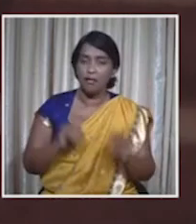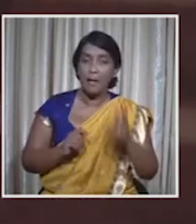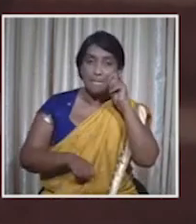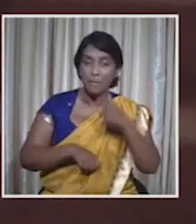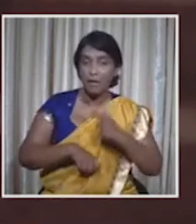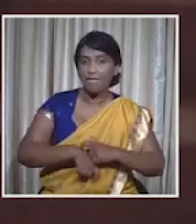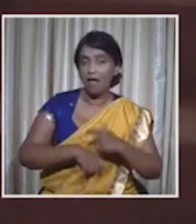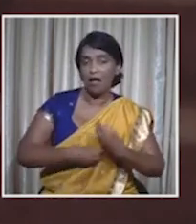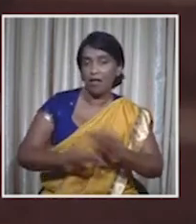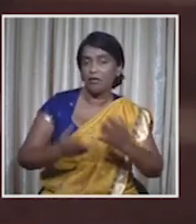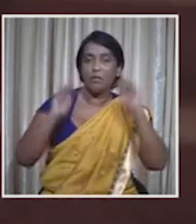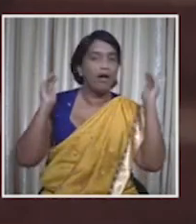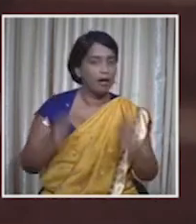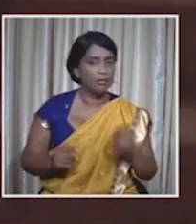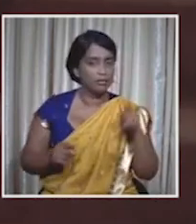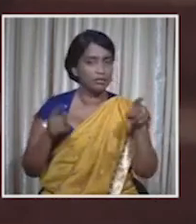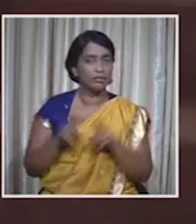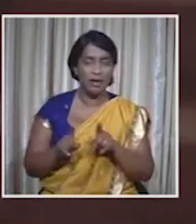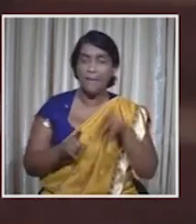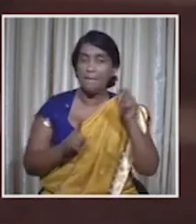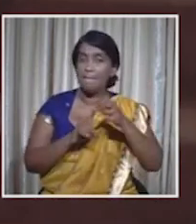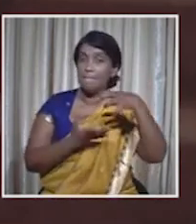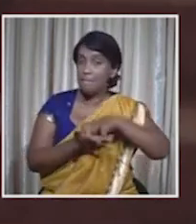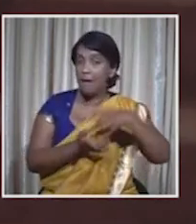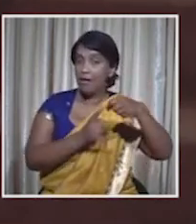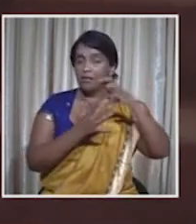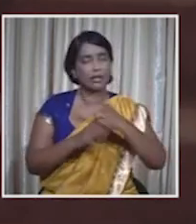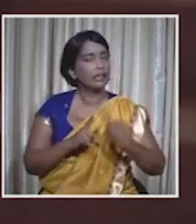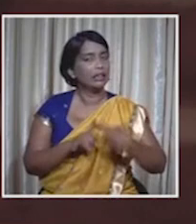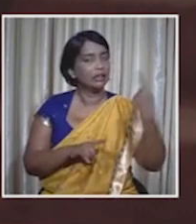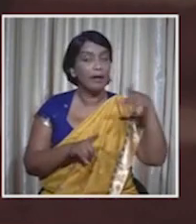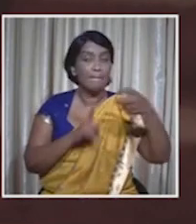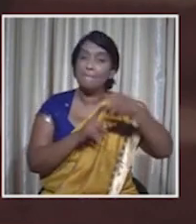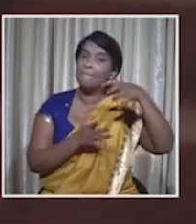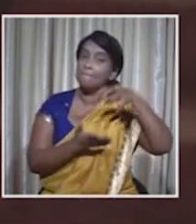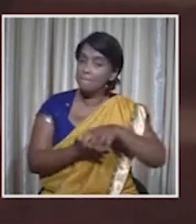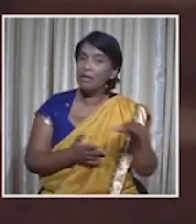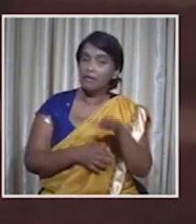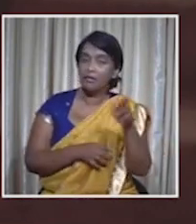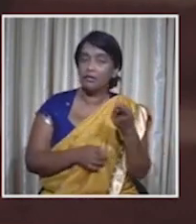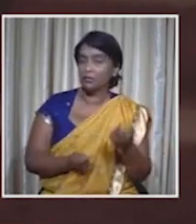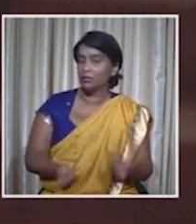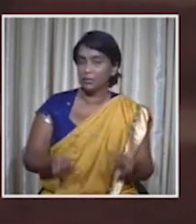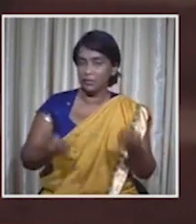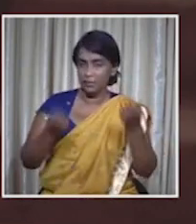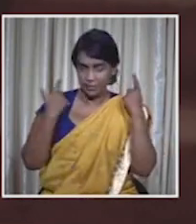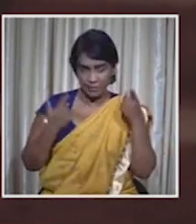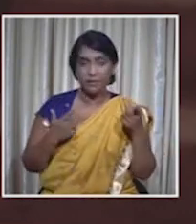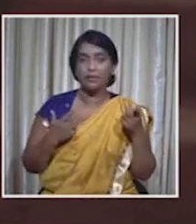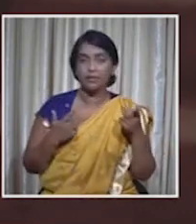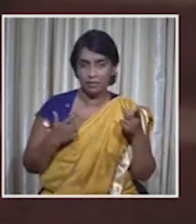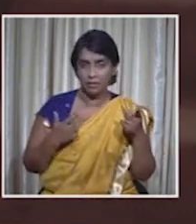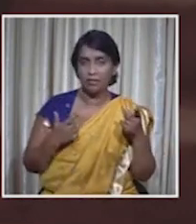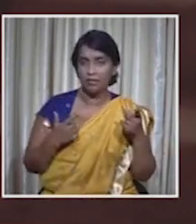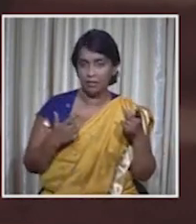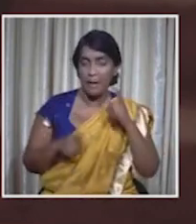අඩුයි. ජනතාවගේ කාලය අඩු වෙනවා. ඒ විතරක් නෙමෙයි ඒ පළාත් දියුණු වෙනවා. ඒ පළාත්වල ඉඩකඩම් වල මිල වැඩි වෙනවා. ඒ